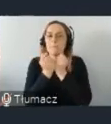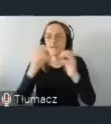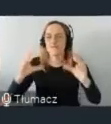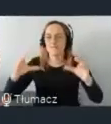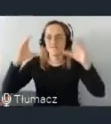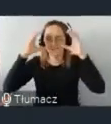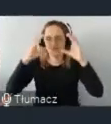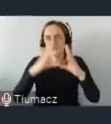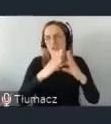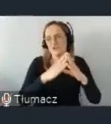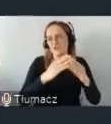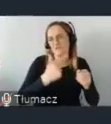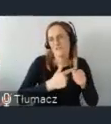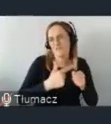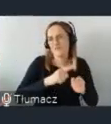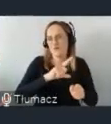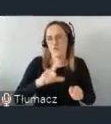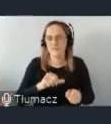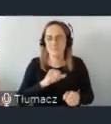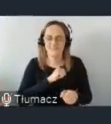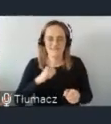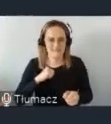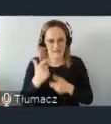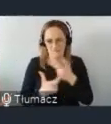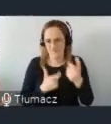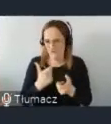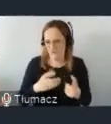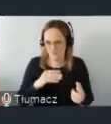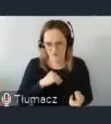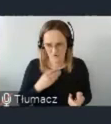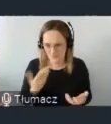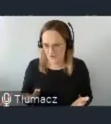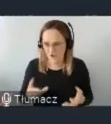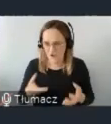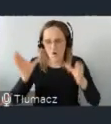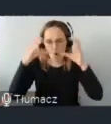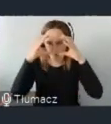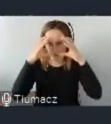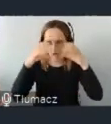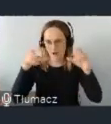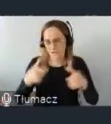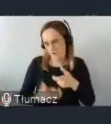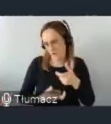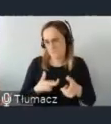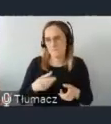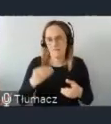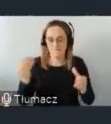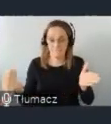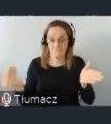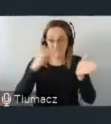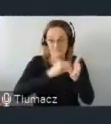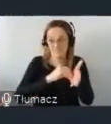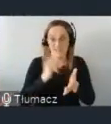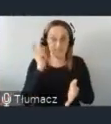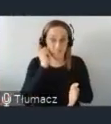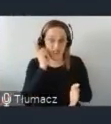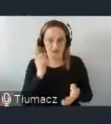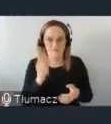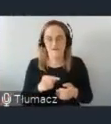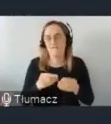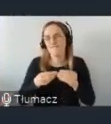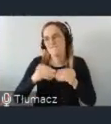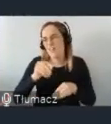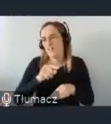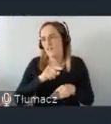za 10-20 zł lub do zrobienia samemu, takich okularów, w które wkładamy smartfona. I większość